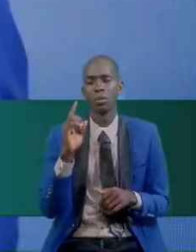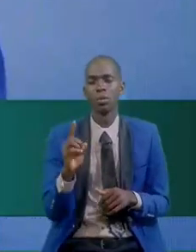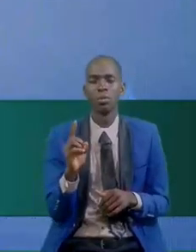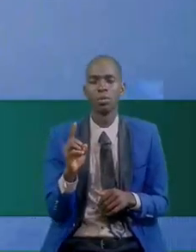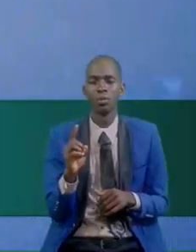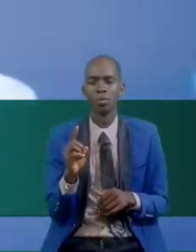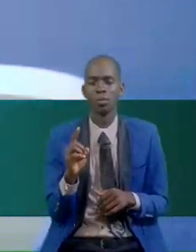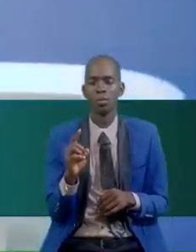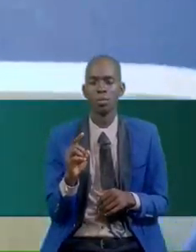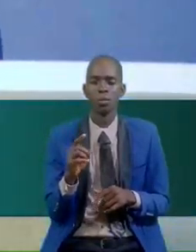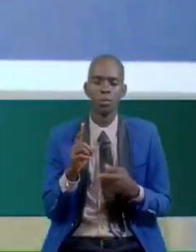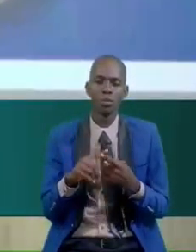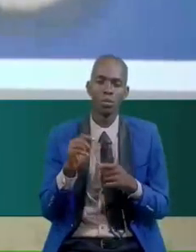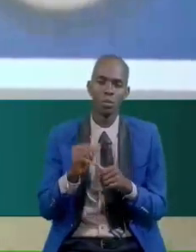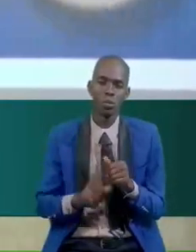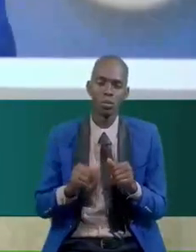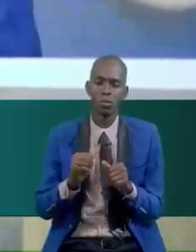son champ.